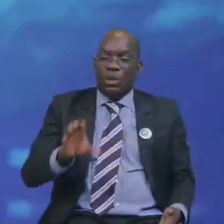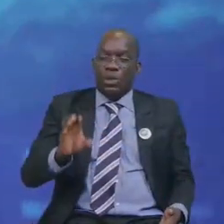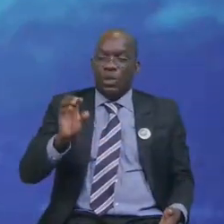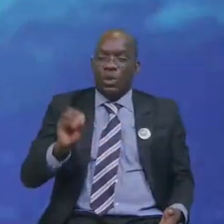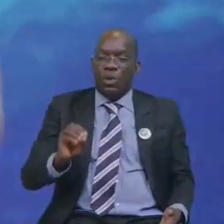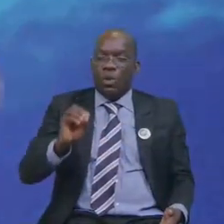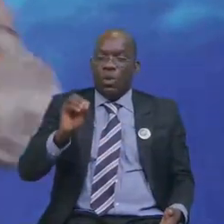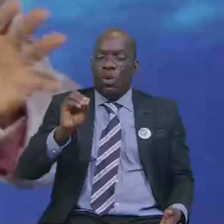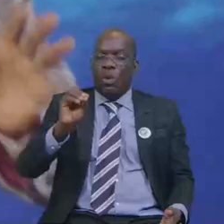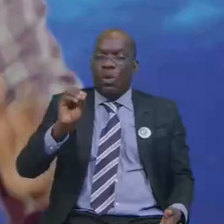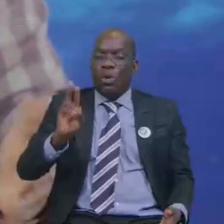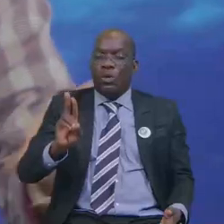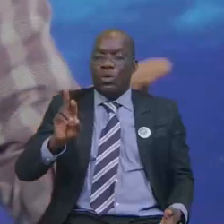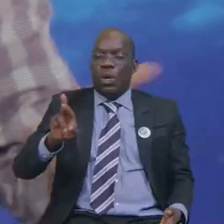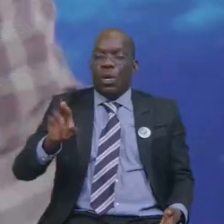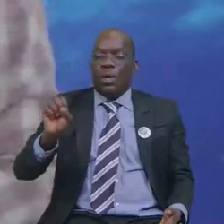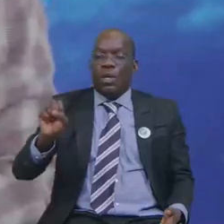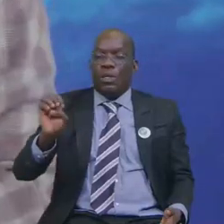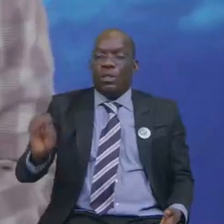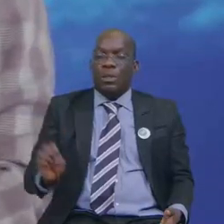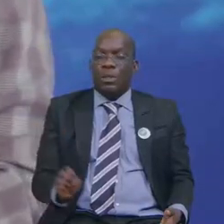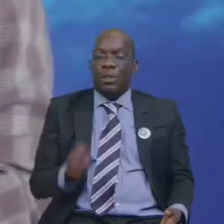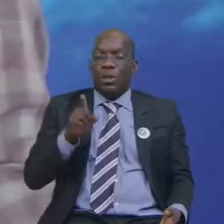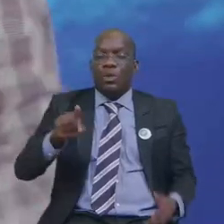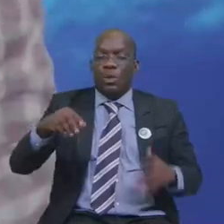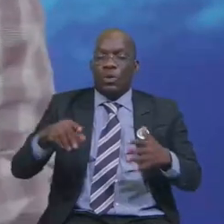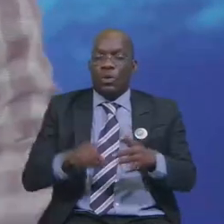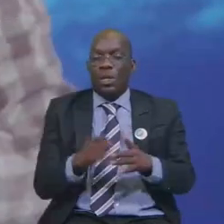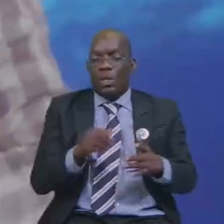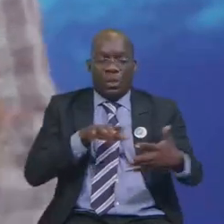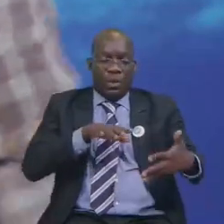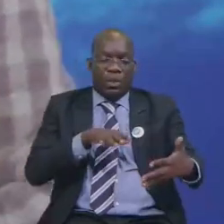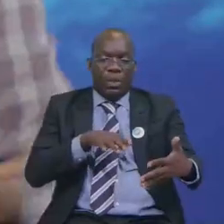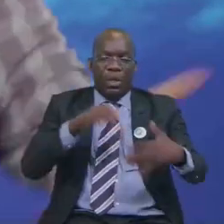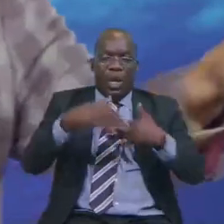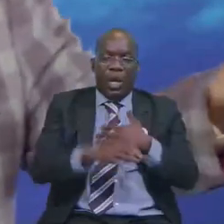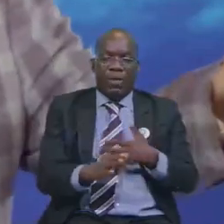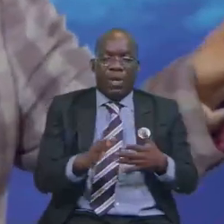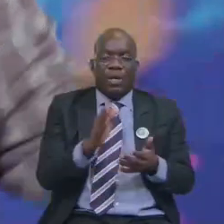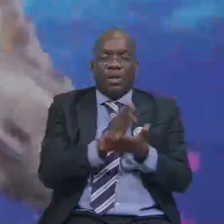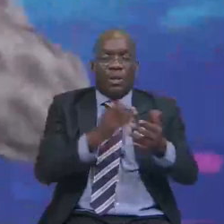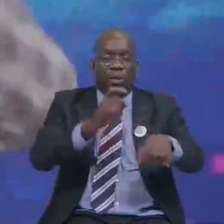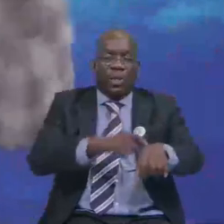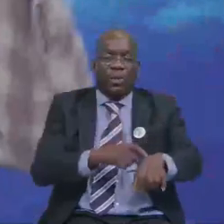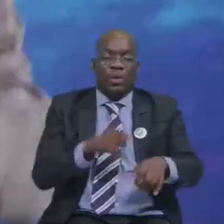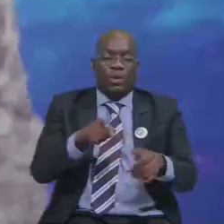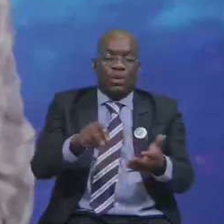je commence une étude ou une filière après avoir lu quelque chose